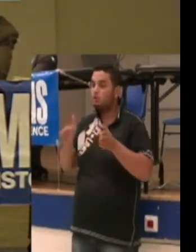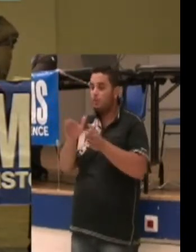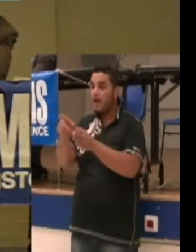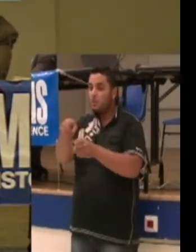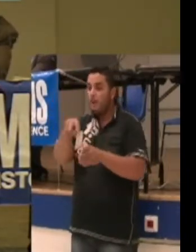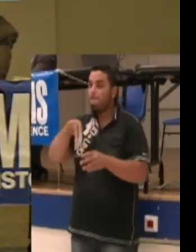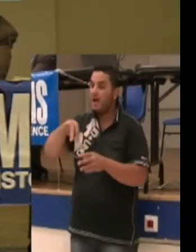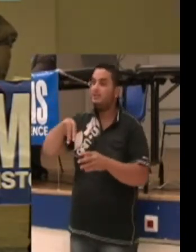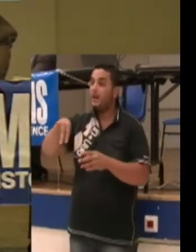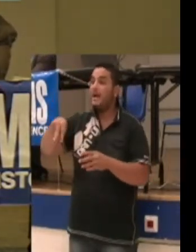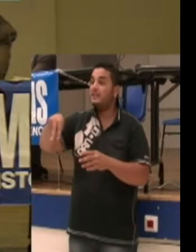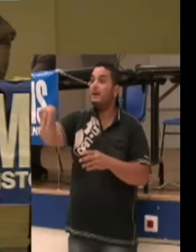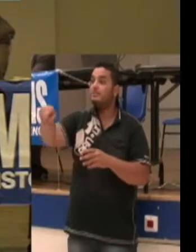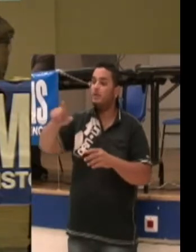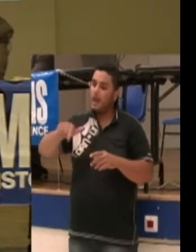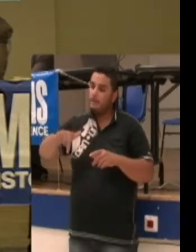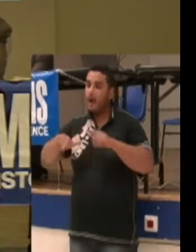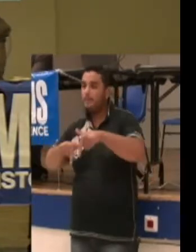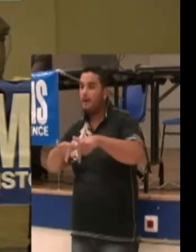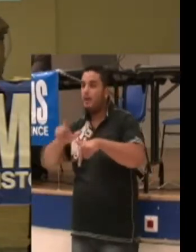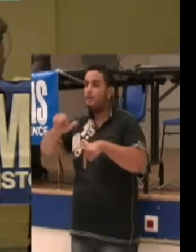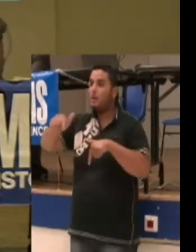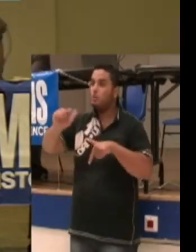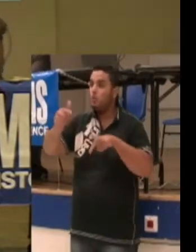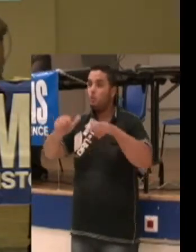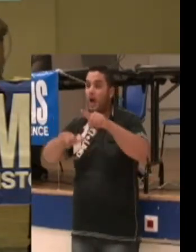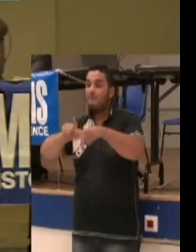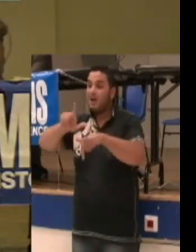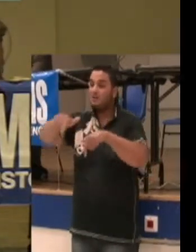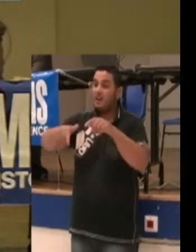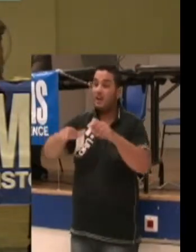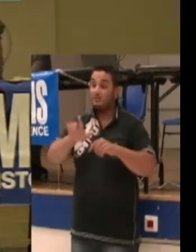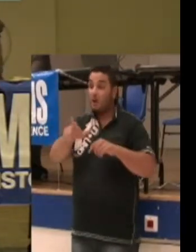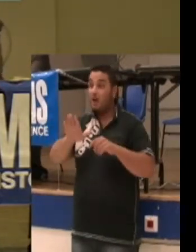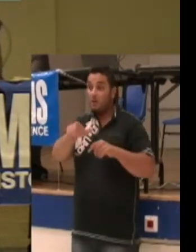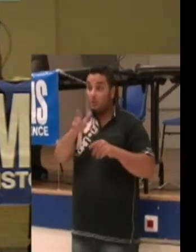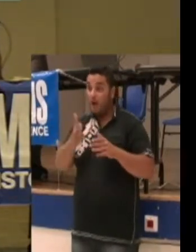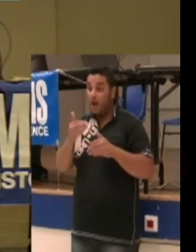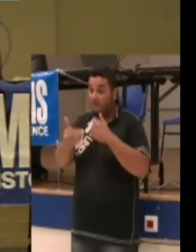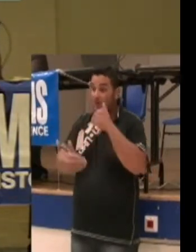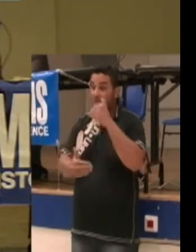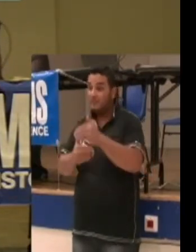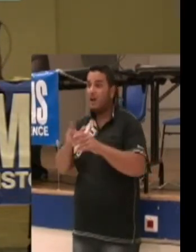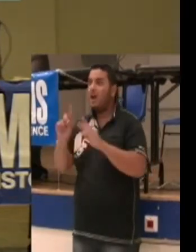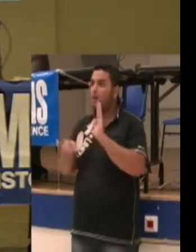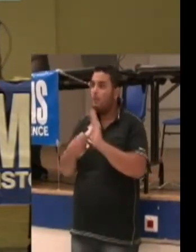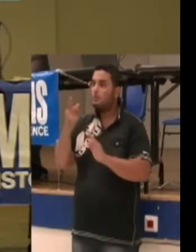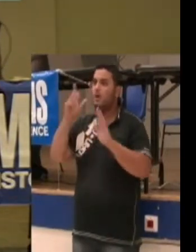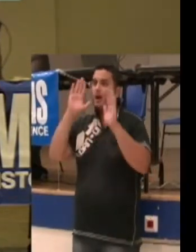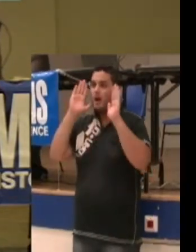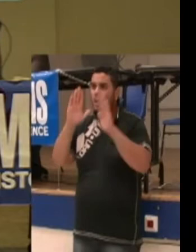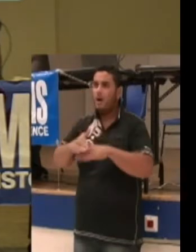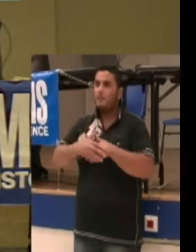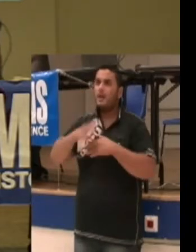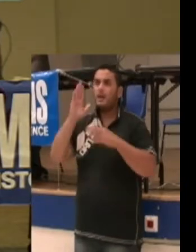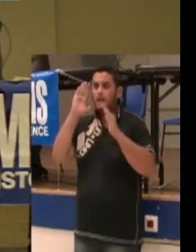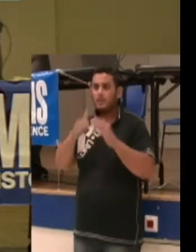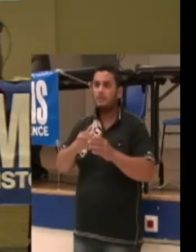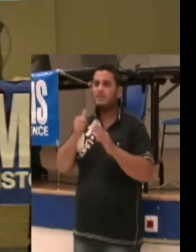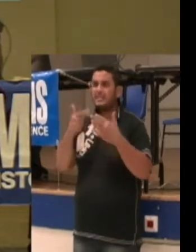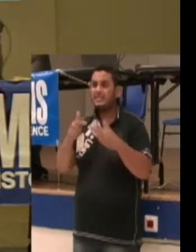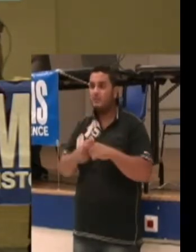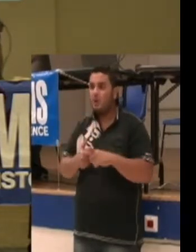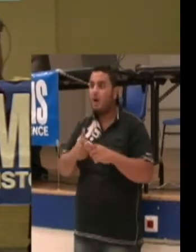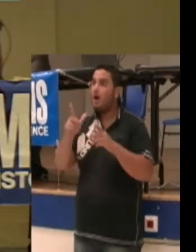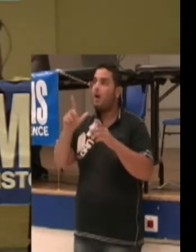si tu as commencé là, tu as fait un pas, deux pas, trois pas, tu avances. Et donc, à chaque fois que tu fais la prière, à chaque fois que tu dis « Iyaka na'budu wa iyaka